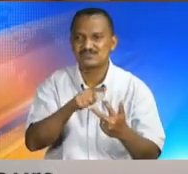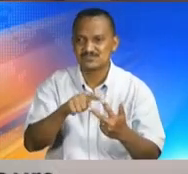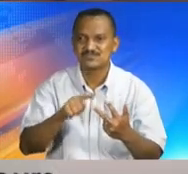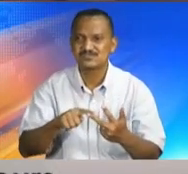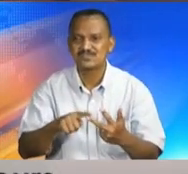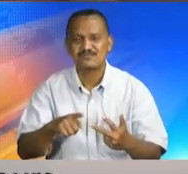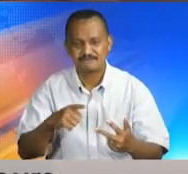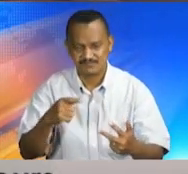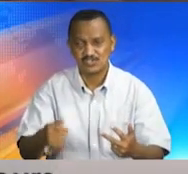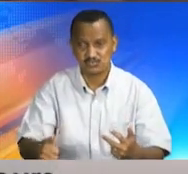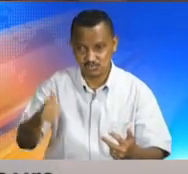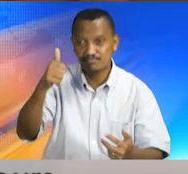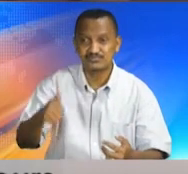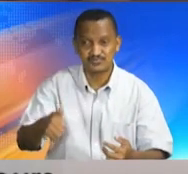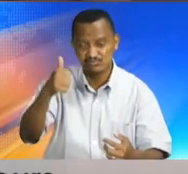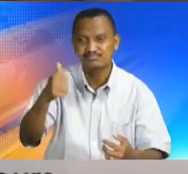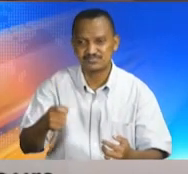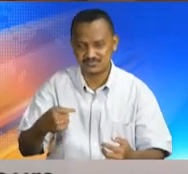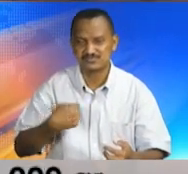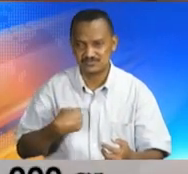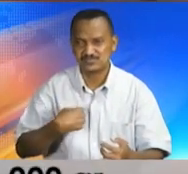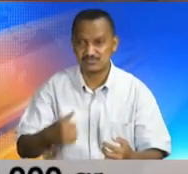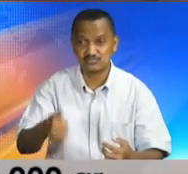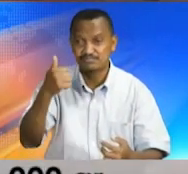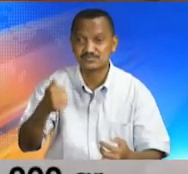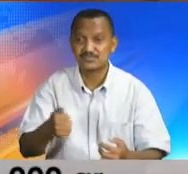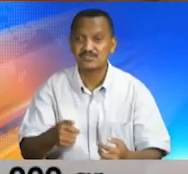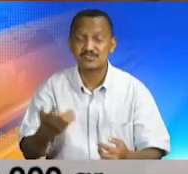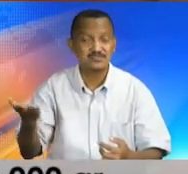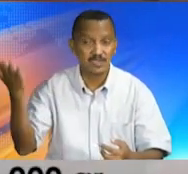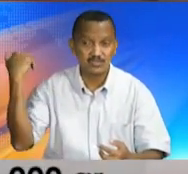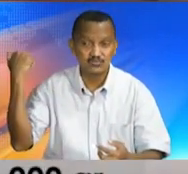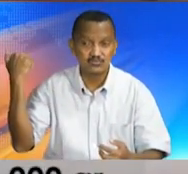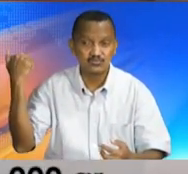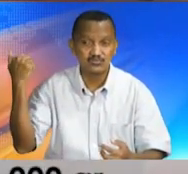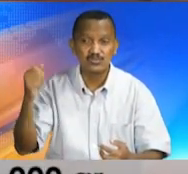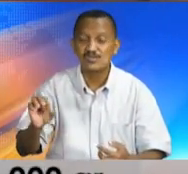Avy any Ampotony mihitsy izany miakatra dia tsiretsy hoe mampiakatra izay. Teo aloha izany izy izao